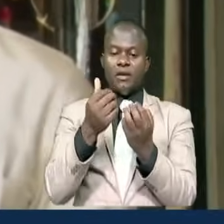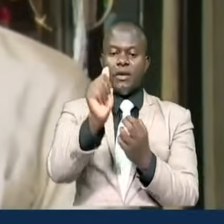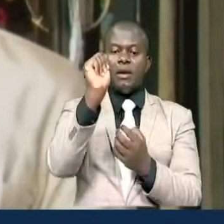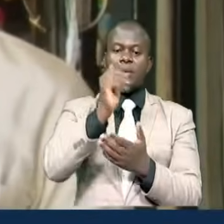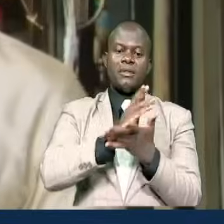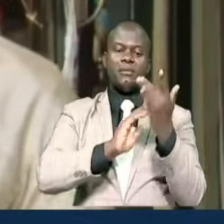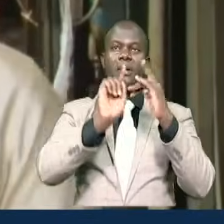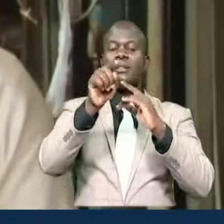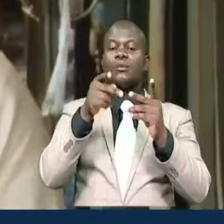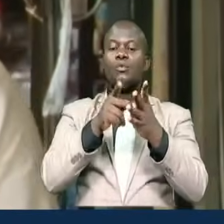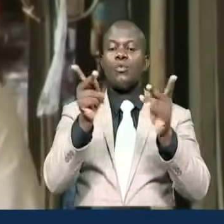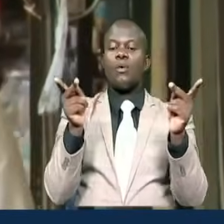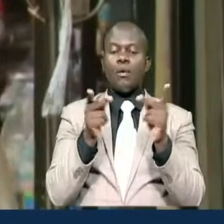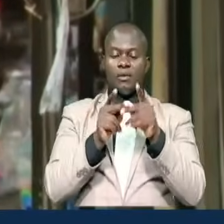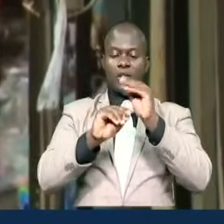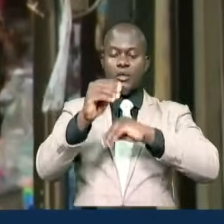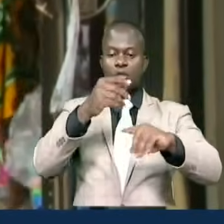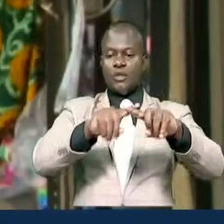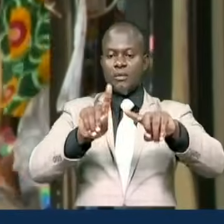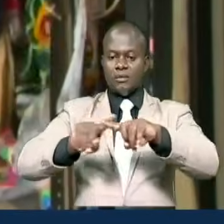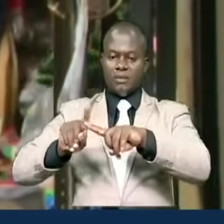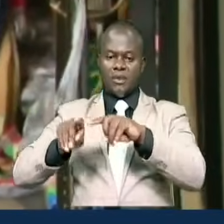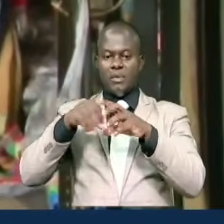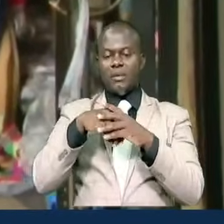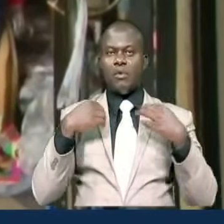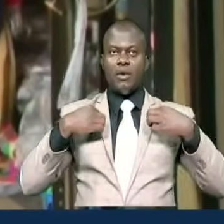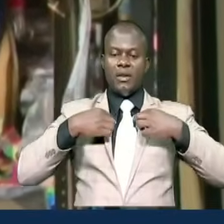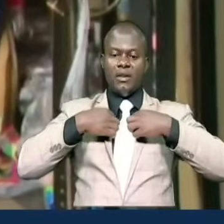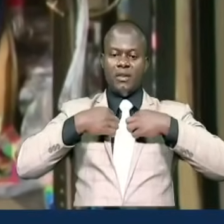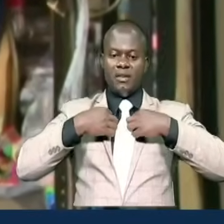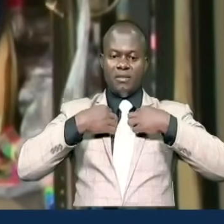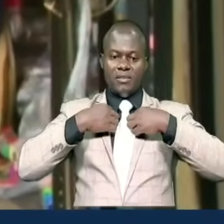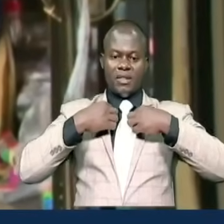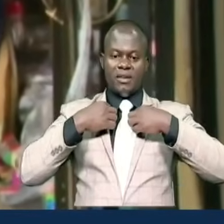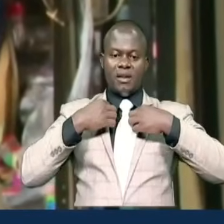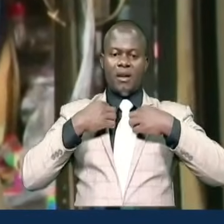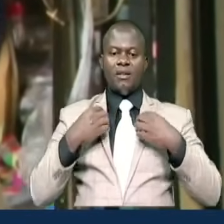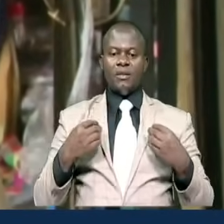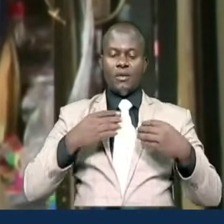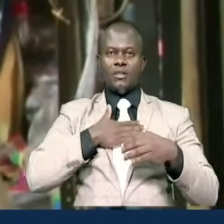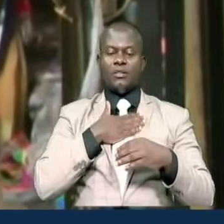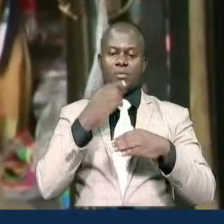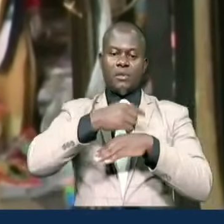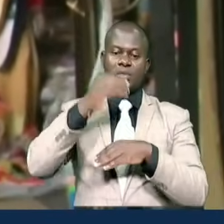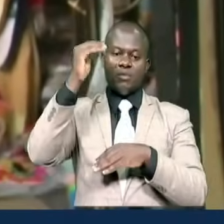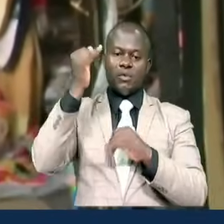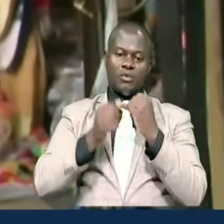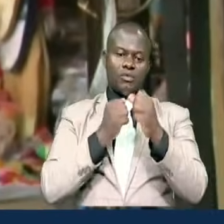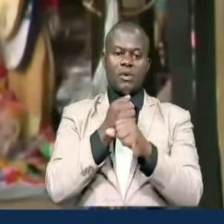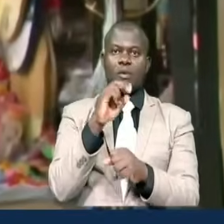kujya ku maduka kugura ibicuruzwa by'ubwoko butandukanye birimo imyenda yo kuzarimbana muri iyi minsi mikuru isoza umwaka